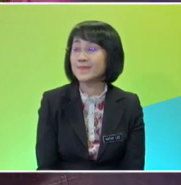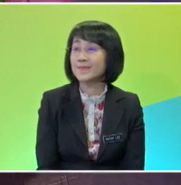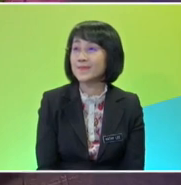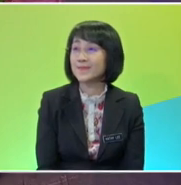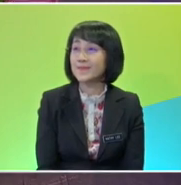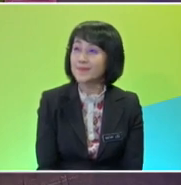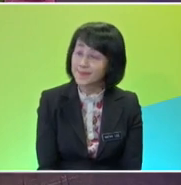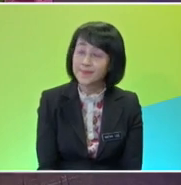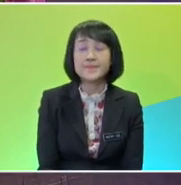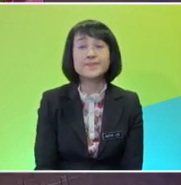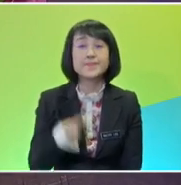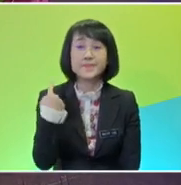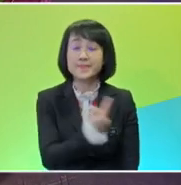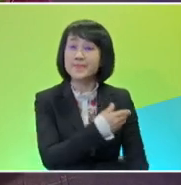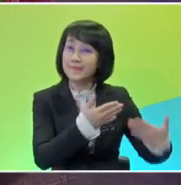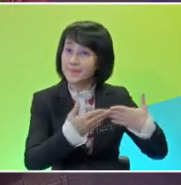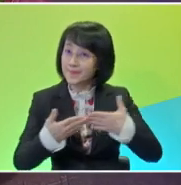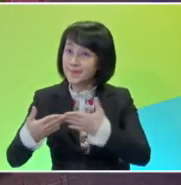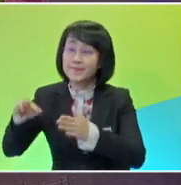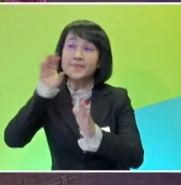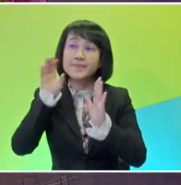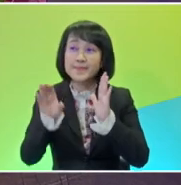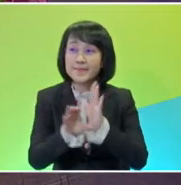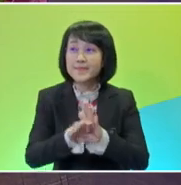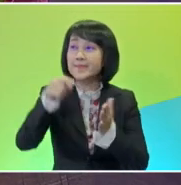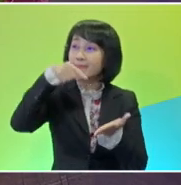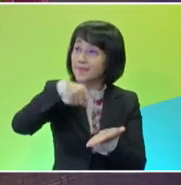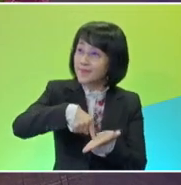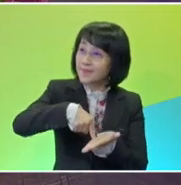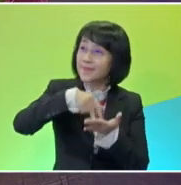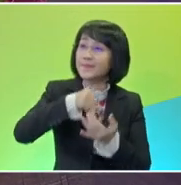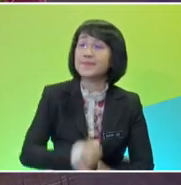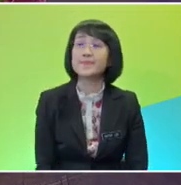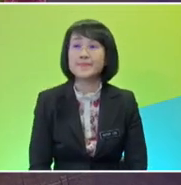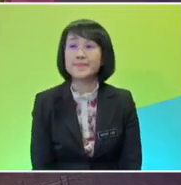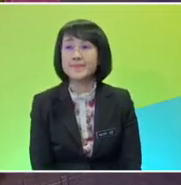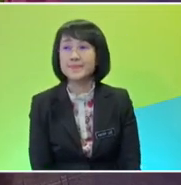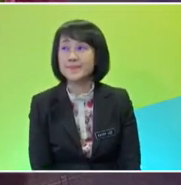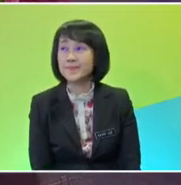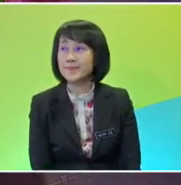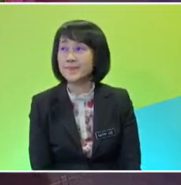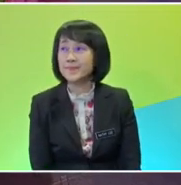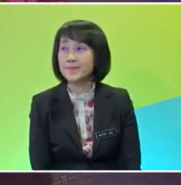Mari kita teruskan dengan gambar-gambar ini ah sini kan